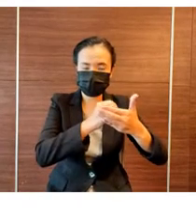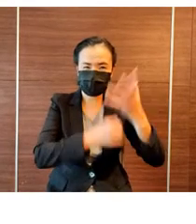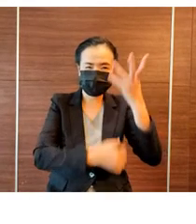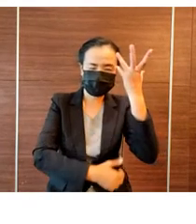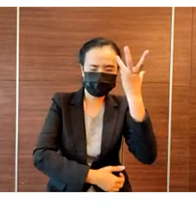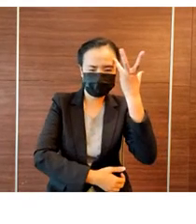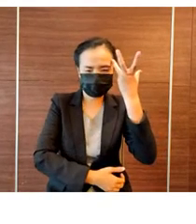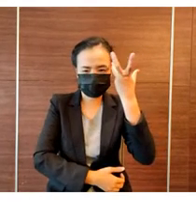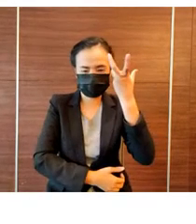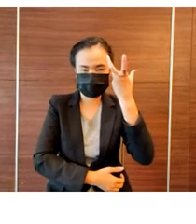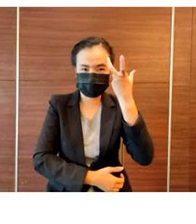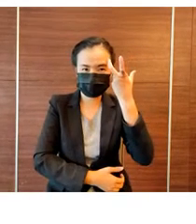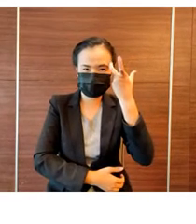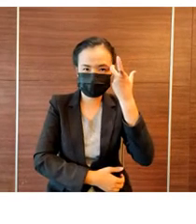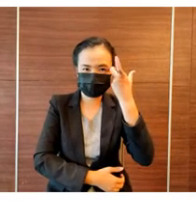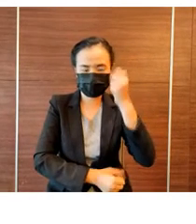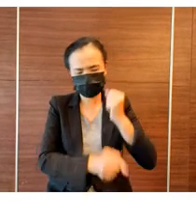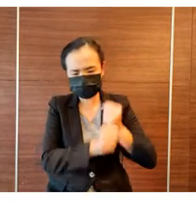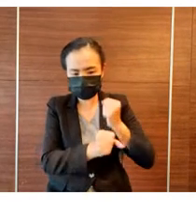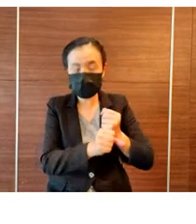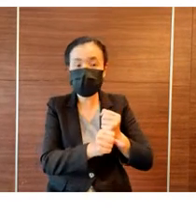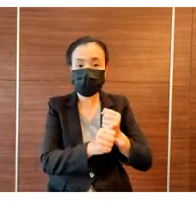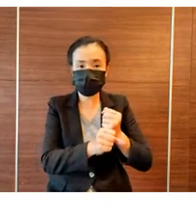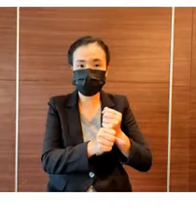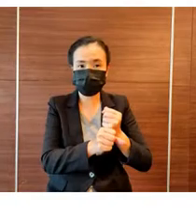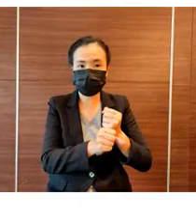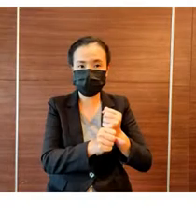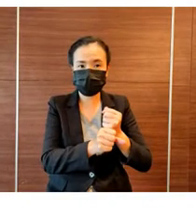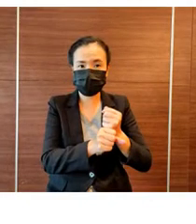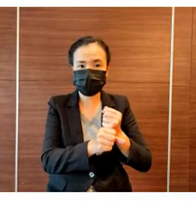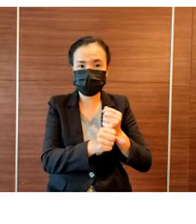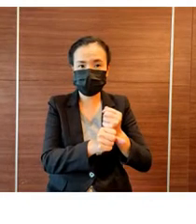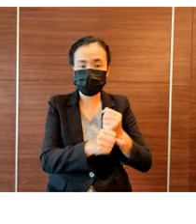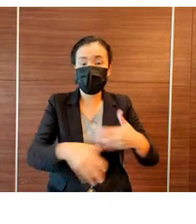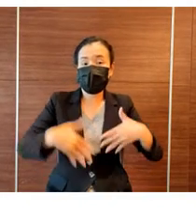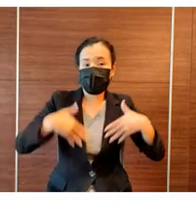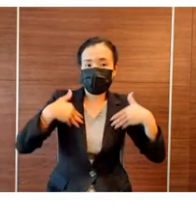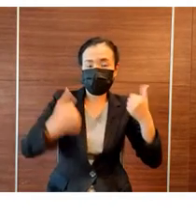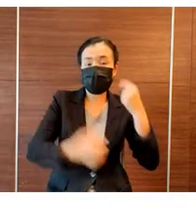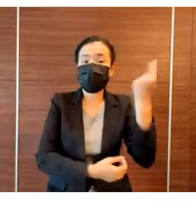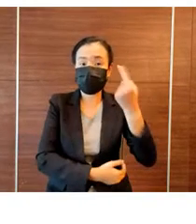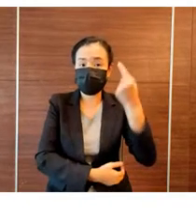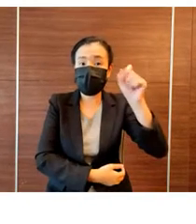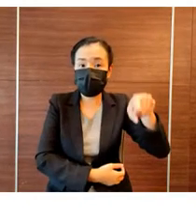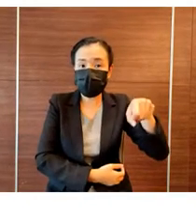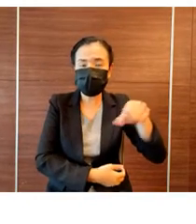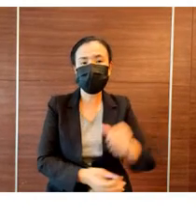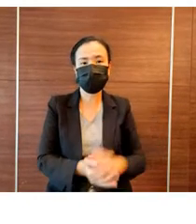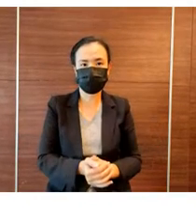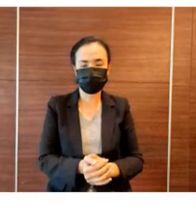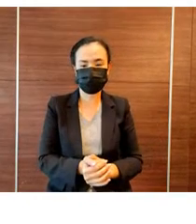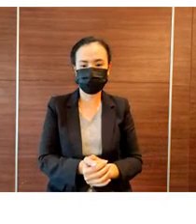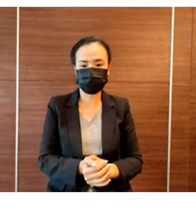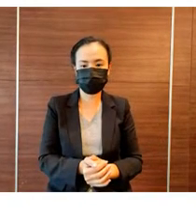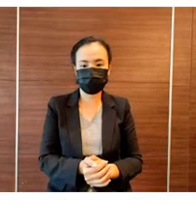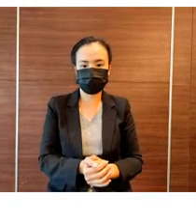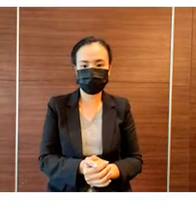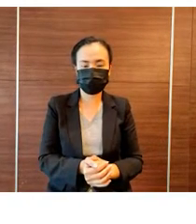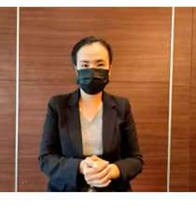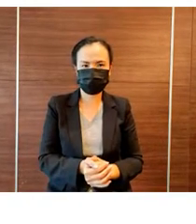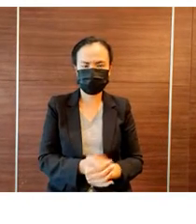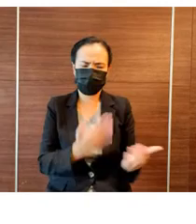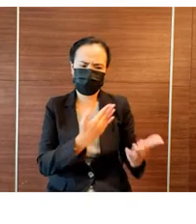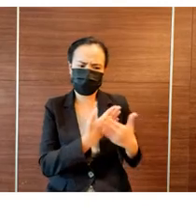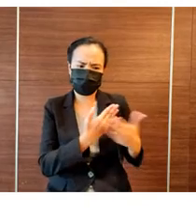ดผูกติดกับการทำงานผูกติดกับเรื่องของความสุขการเที่ยวใช่ไหมครับเวลาเจอคนไข้ตัวกระตุ้น